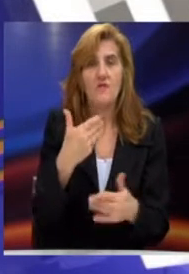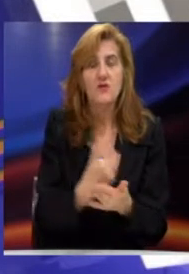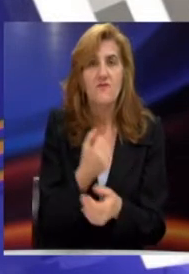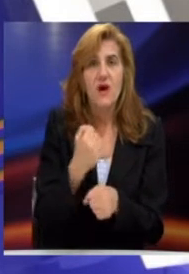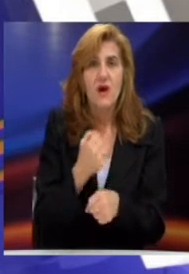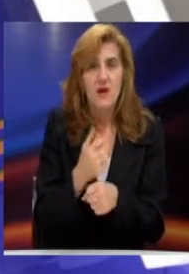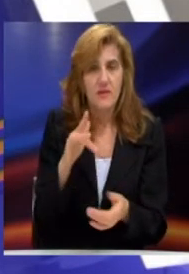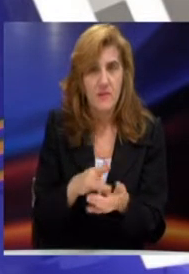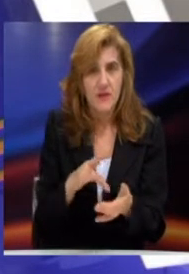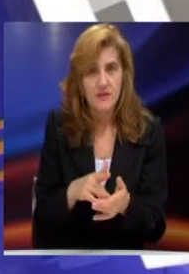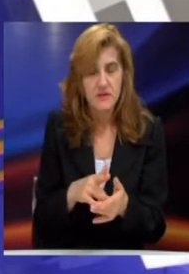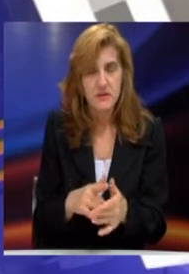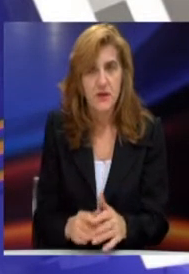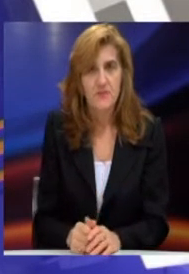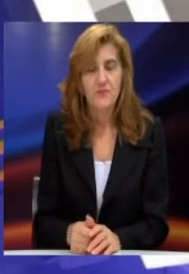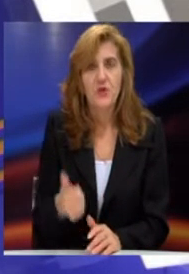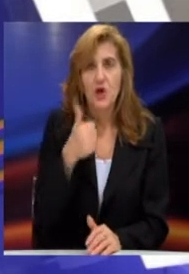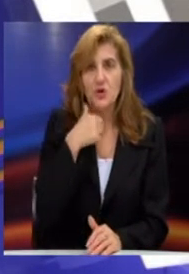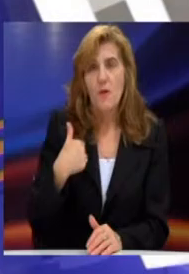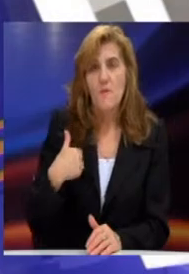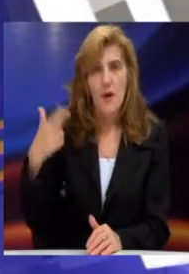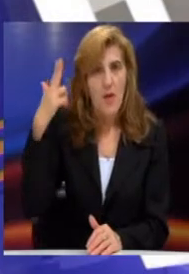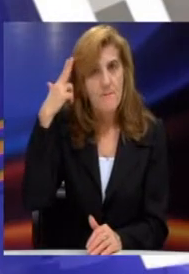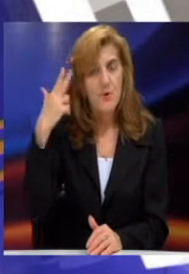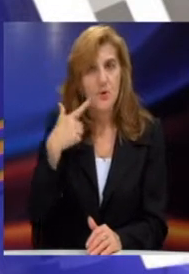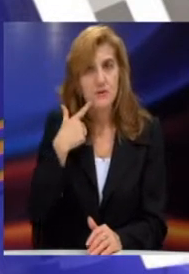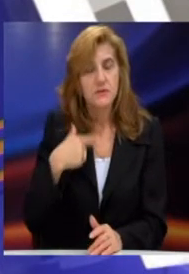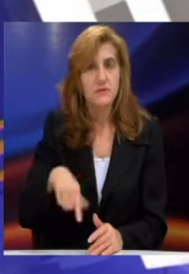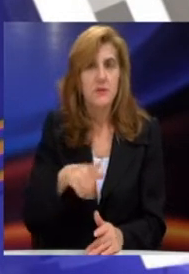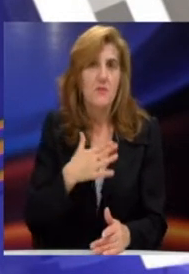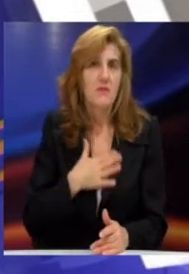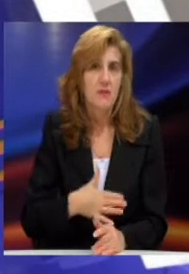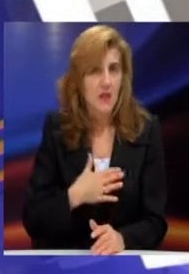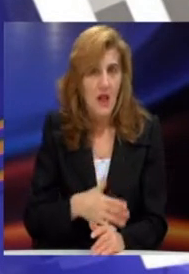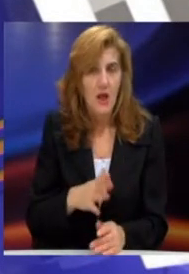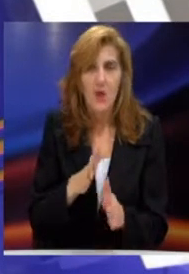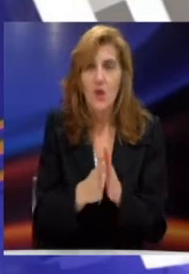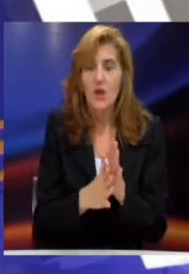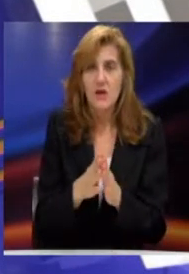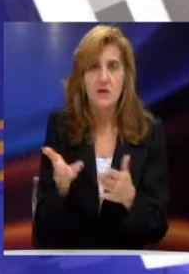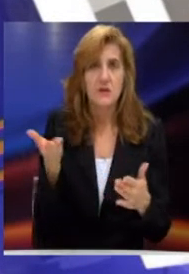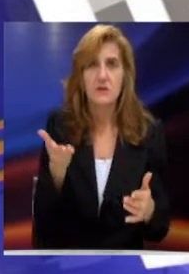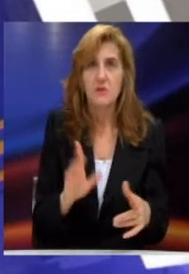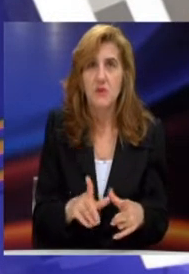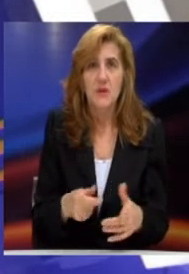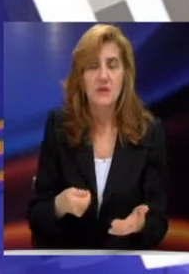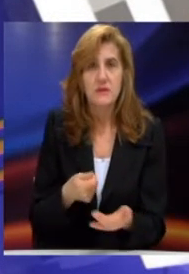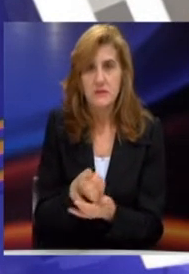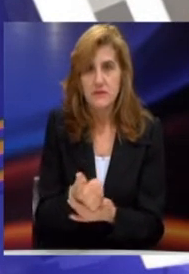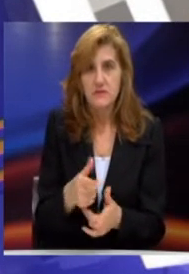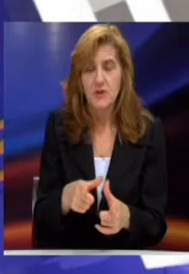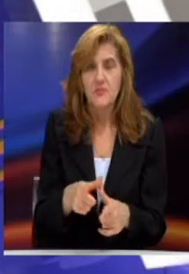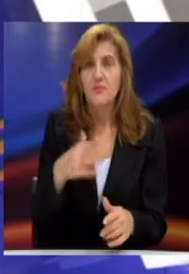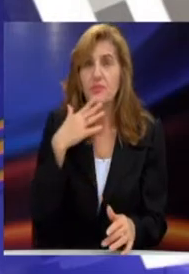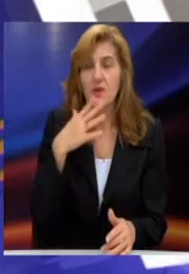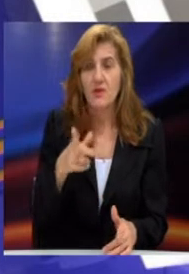novih radnih mesta u Subotici i ono što je meni posebno drago da u razgovorima sa predstavnicima investitora